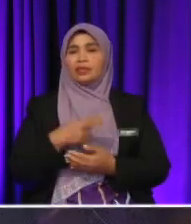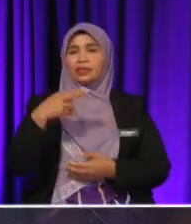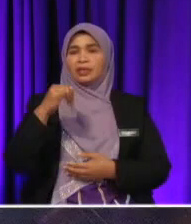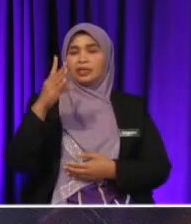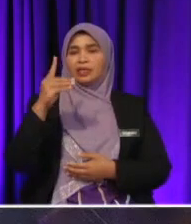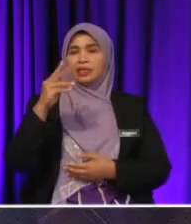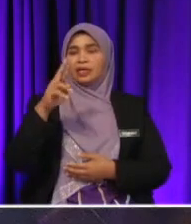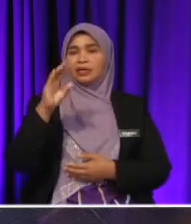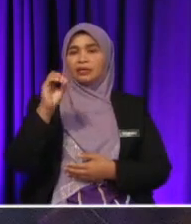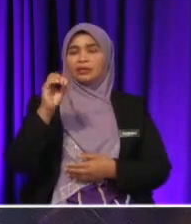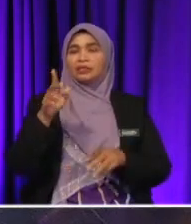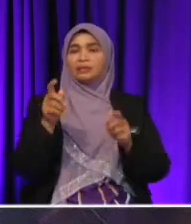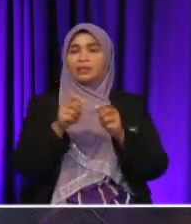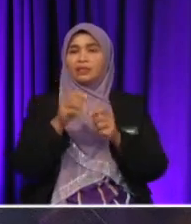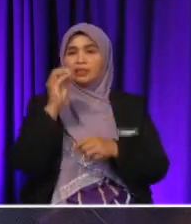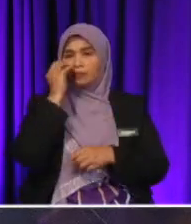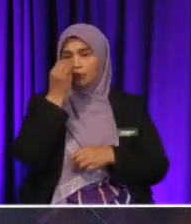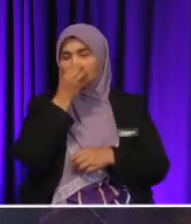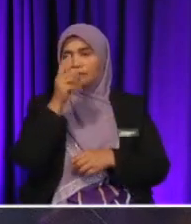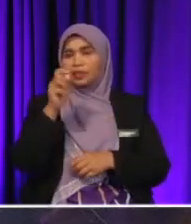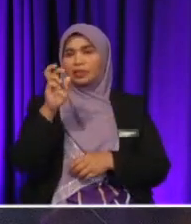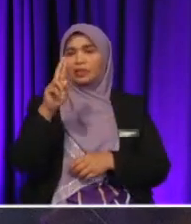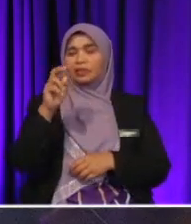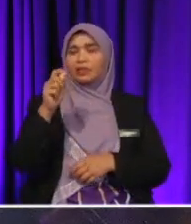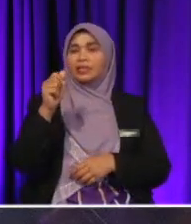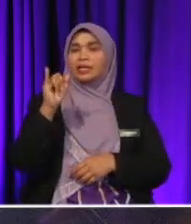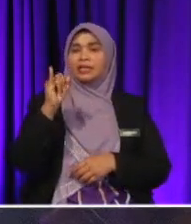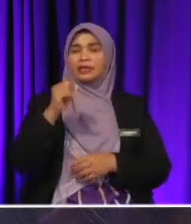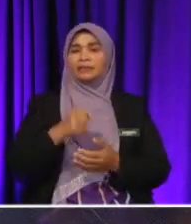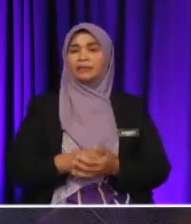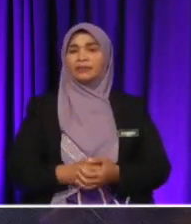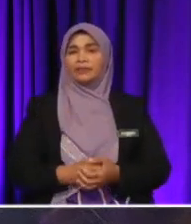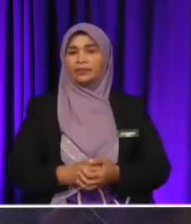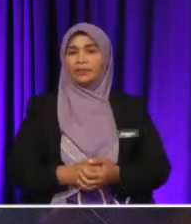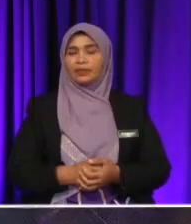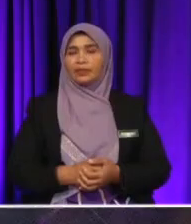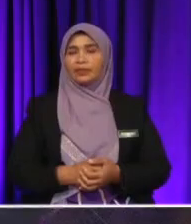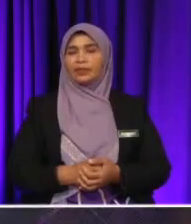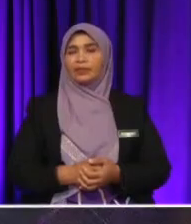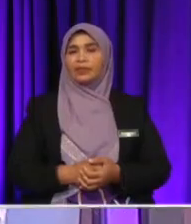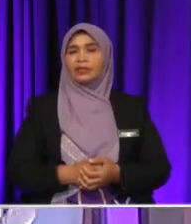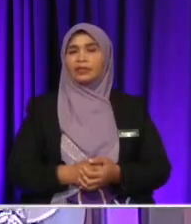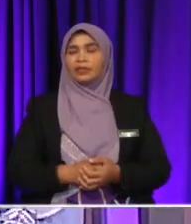hidup yang membutuhkan air tumbuhan yang duduk di kawasan